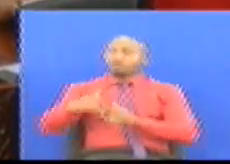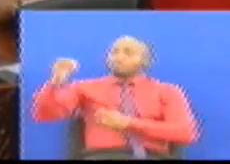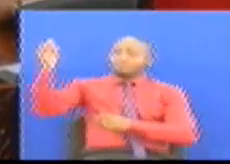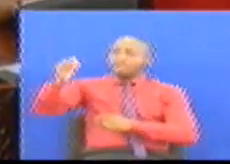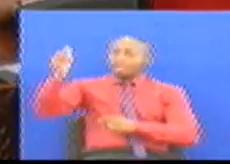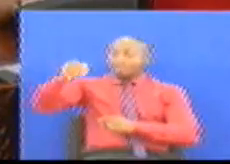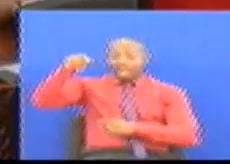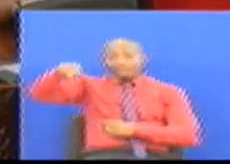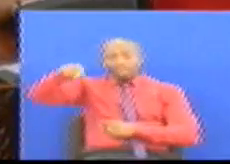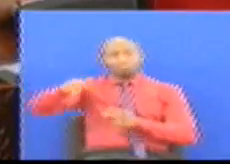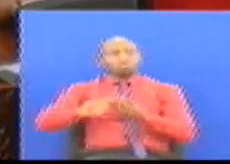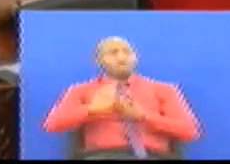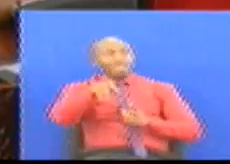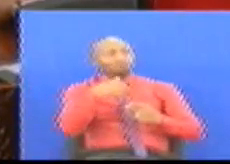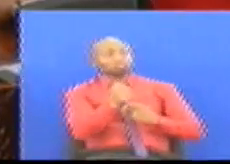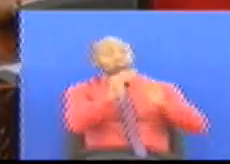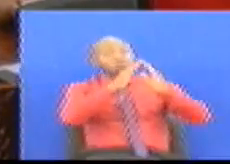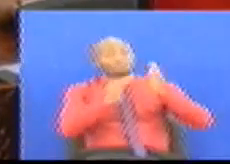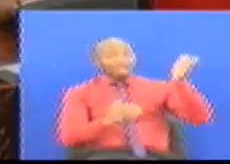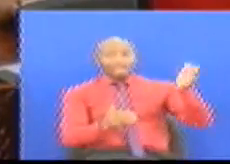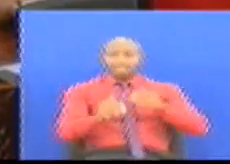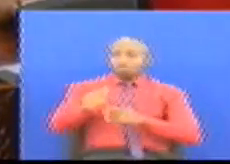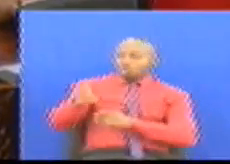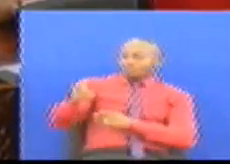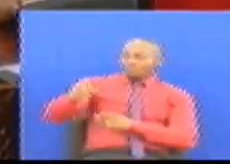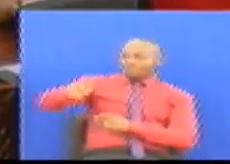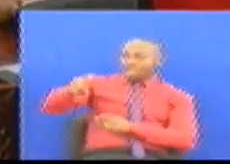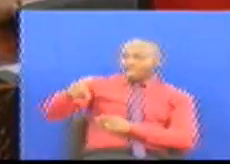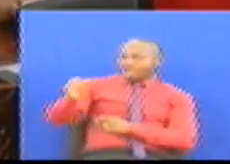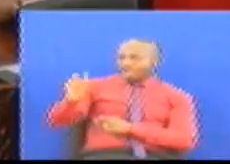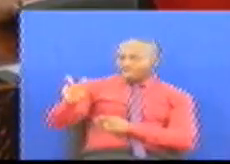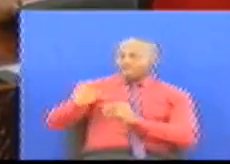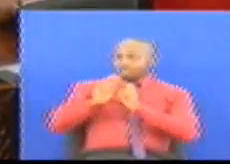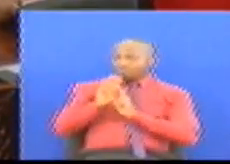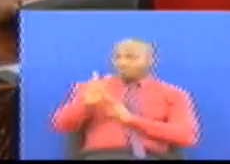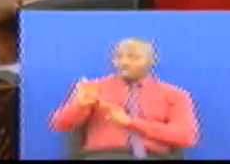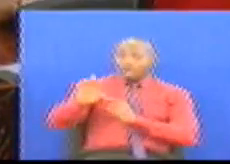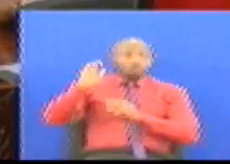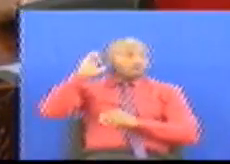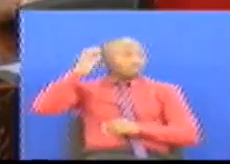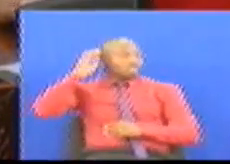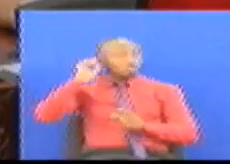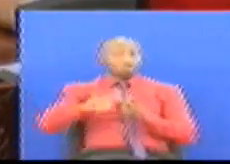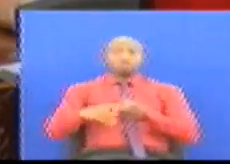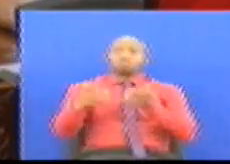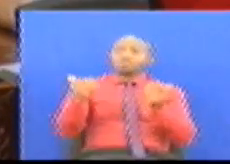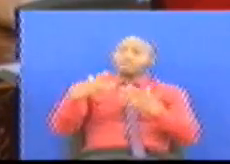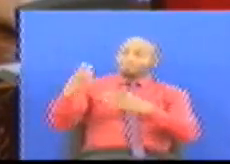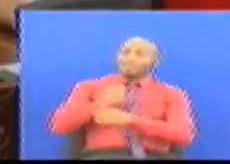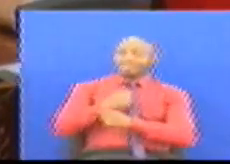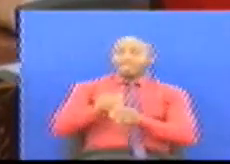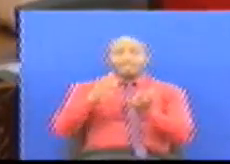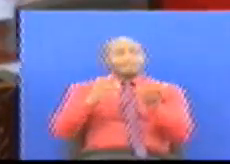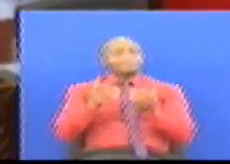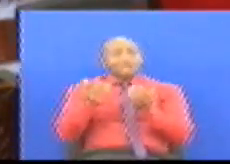huko, alafu watoto nyumbani wanatune hiyo frequency na kwenye radio na kuweza kupata